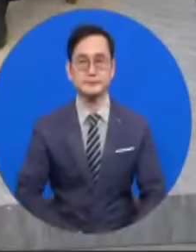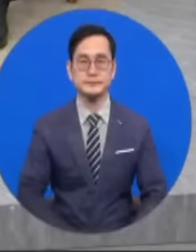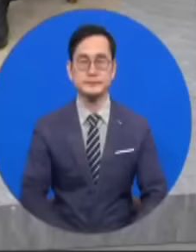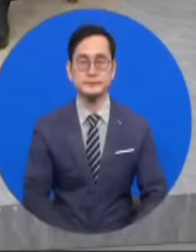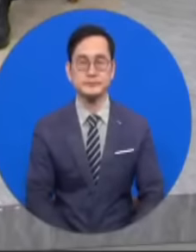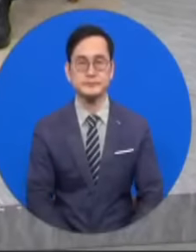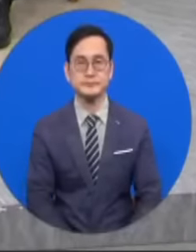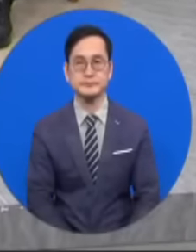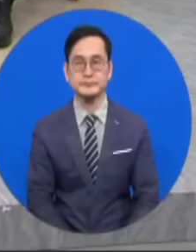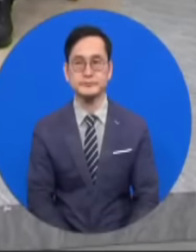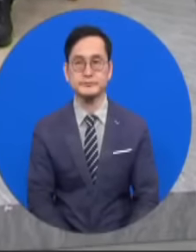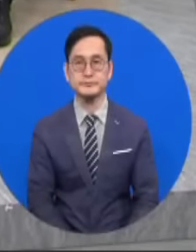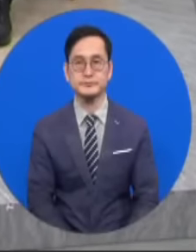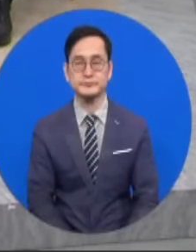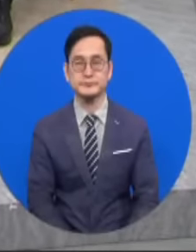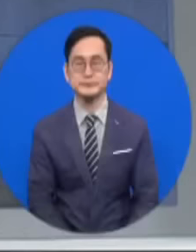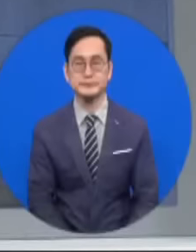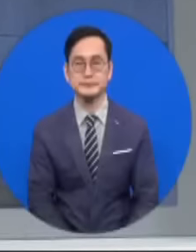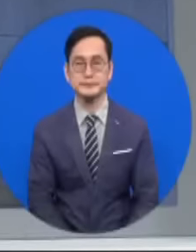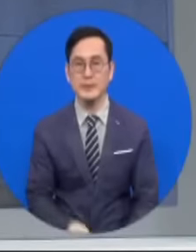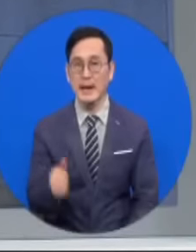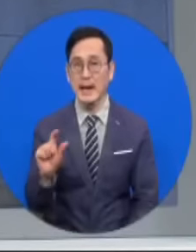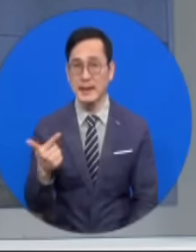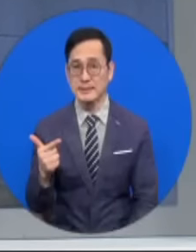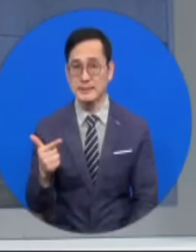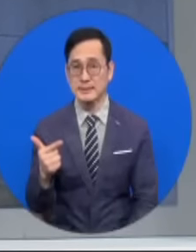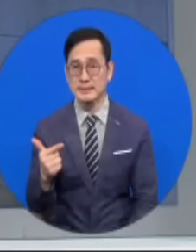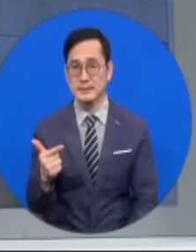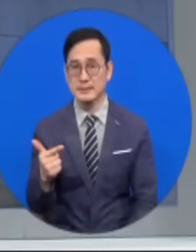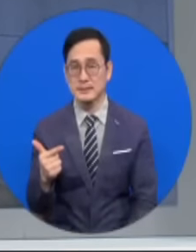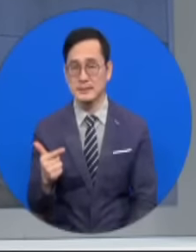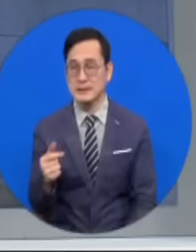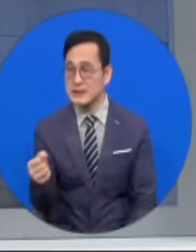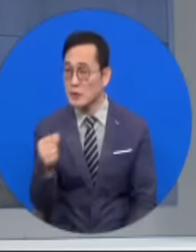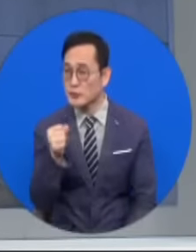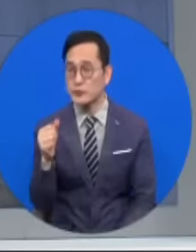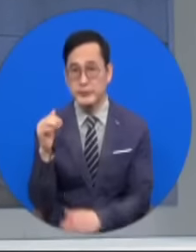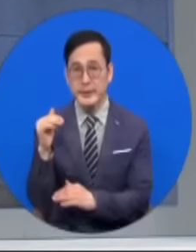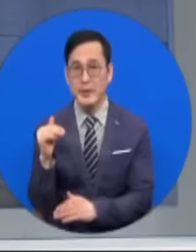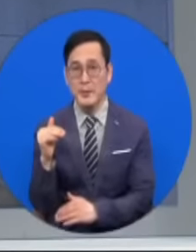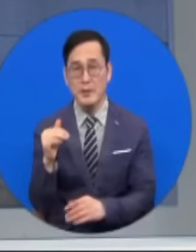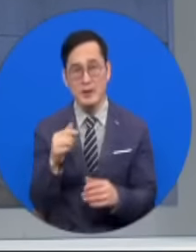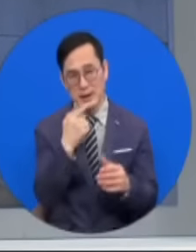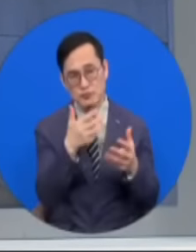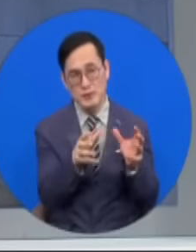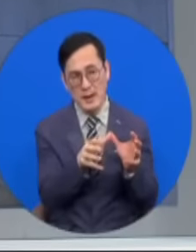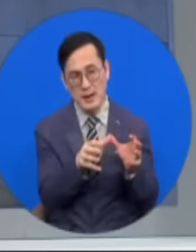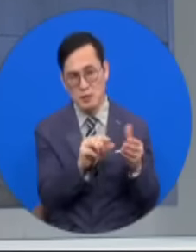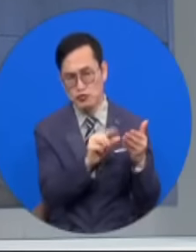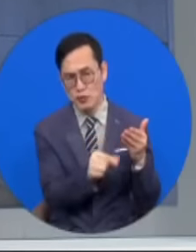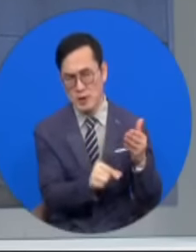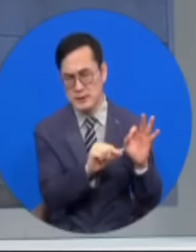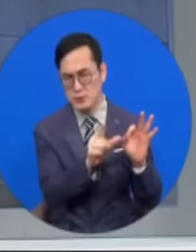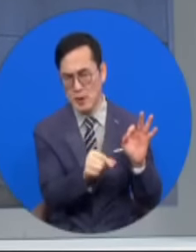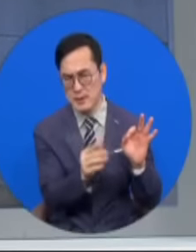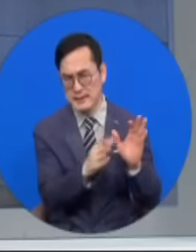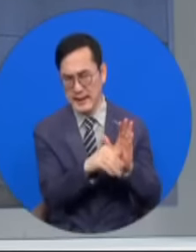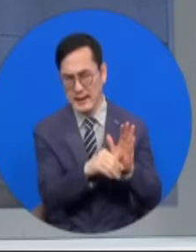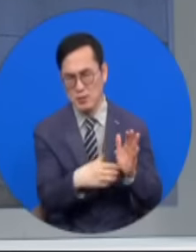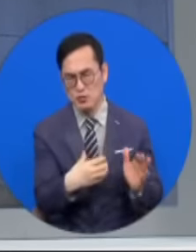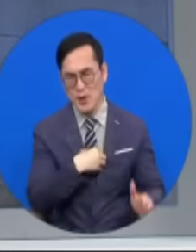탄핵때네 그런가 하면 한동 후보가 오늘 한 조관 신문과 인터뷰를 했는데 민주당의 9월 10월에 큰 위기가 온다 이렇게